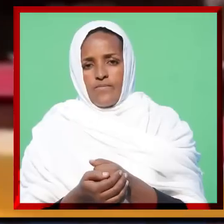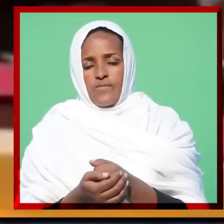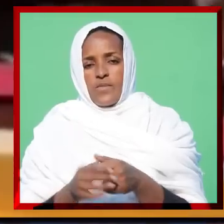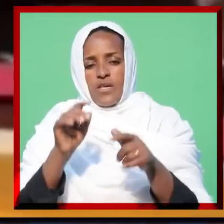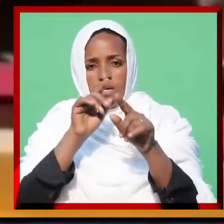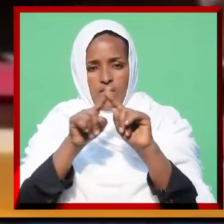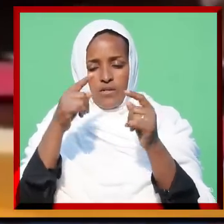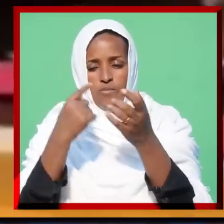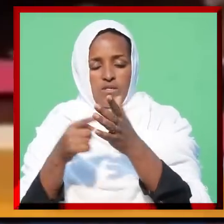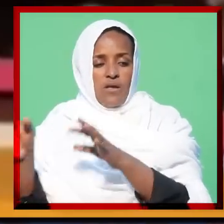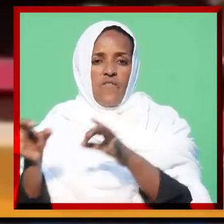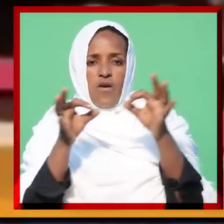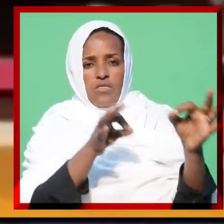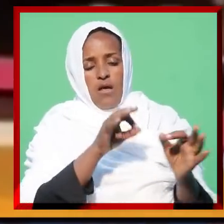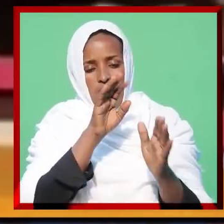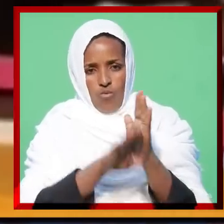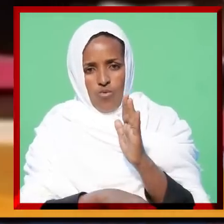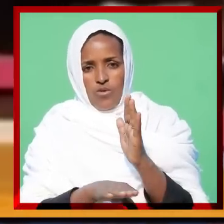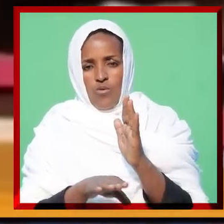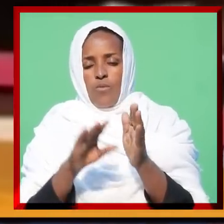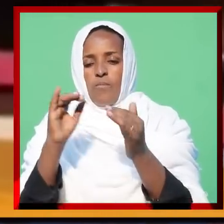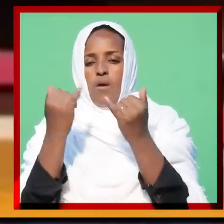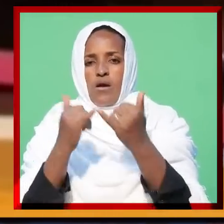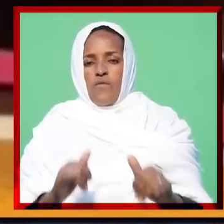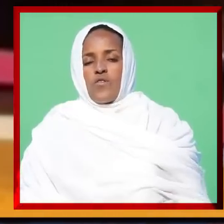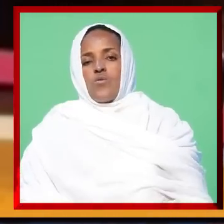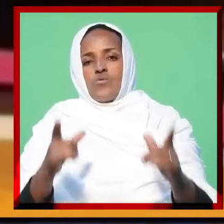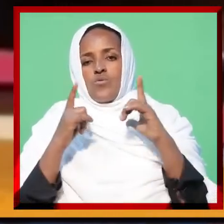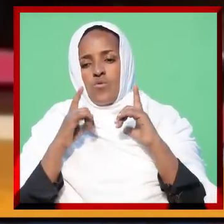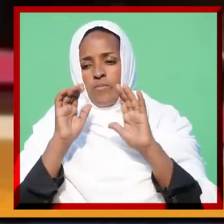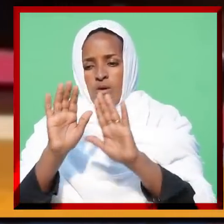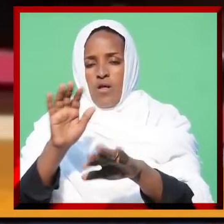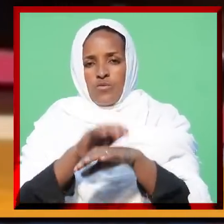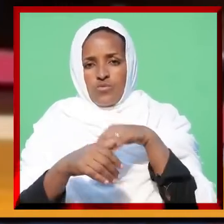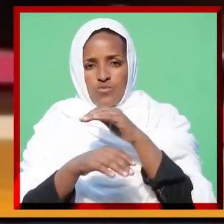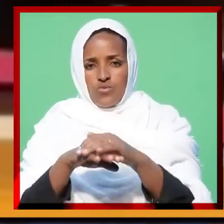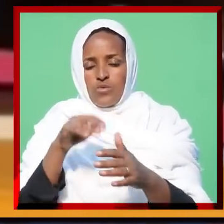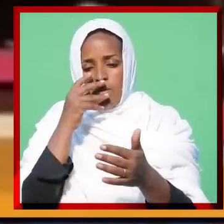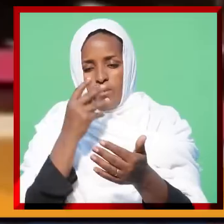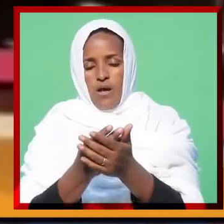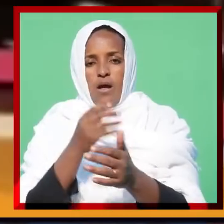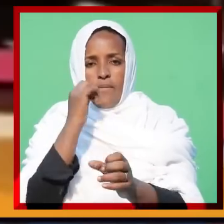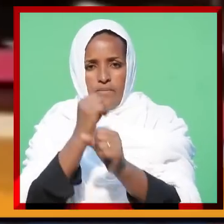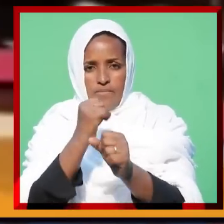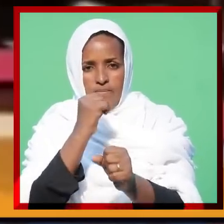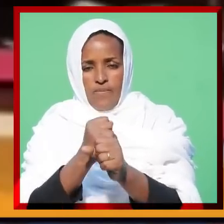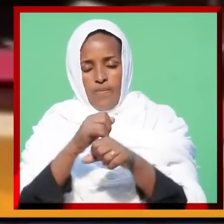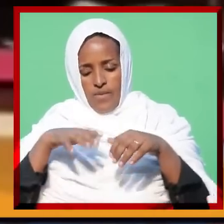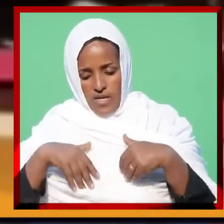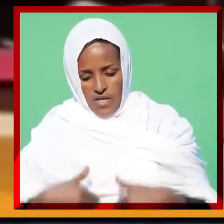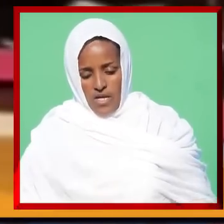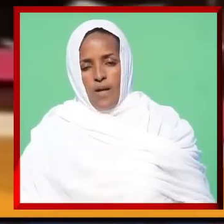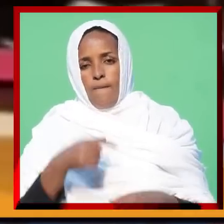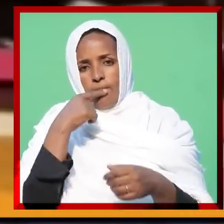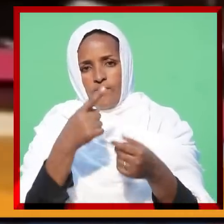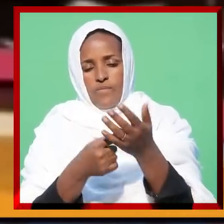ነገር ግን በዚያ ፈንታ ለጎደለው የሚያካፍለው እንዲኖርለት በገዛ እጆቹ መልካምን እየሰራ ይድከም